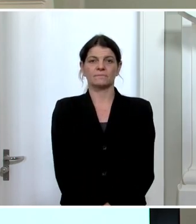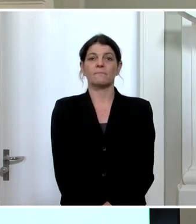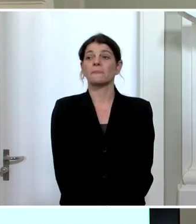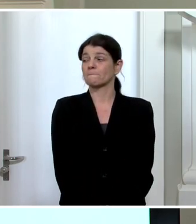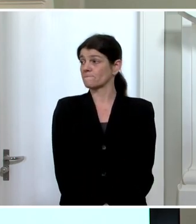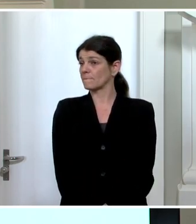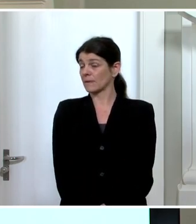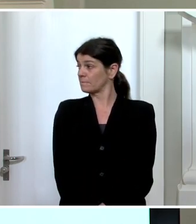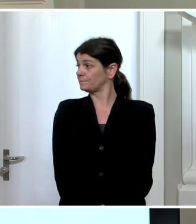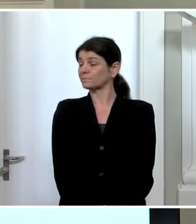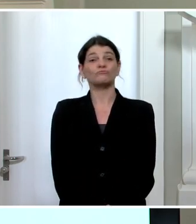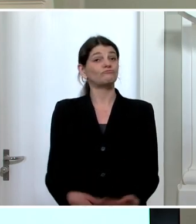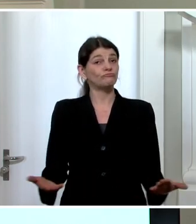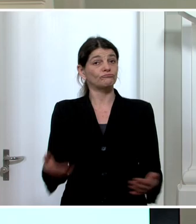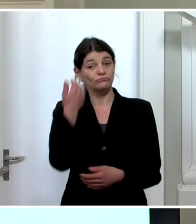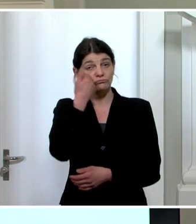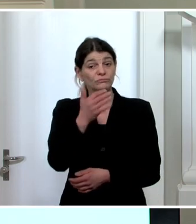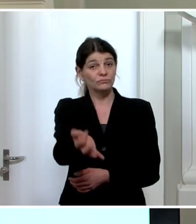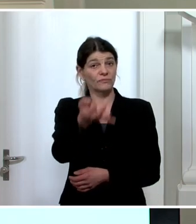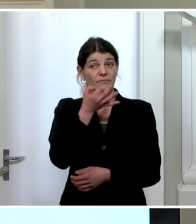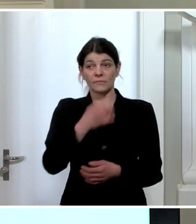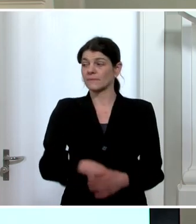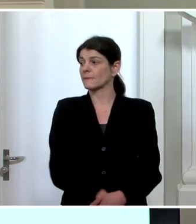Ja, dann nehmen wir gerne Fragen entgegen. Bitte.